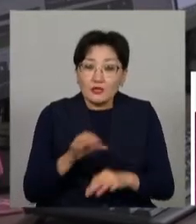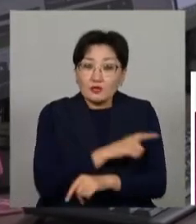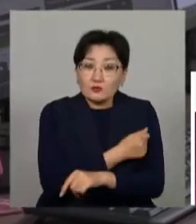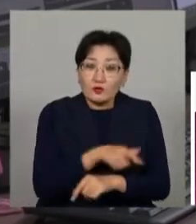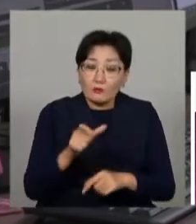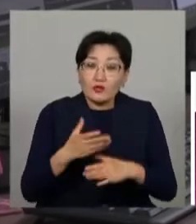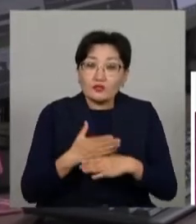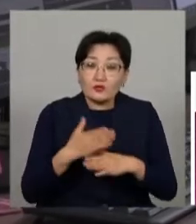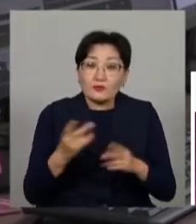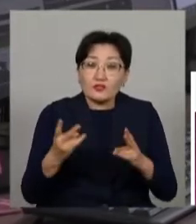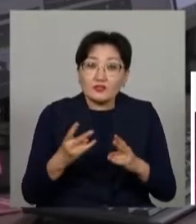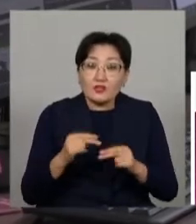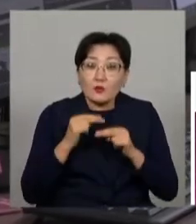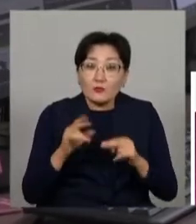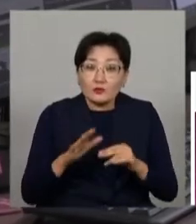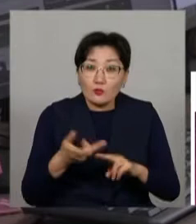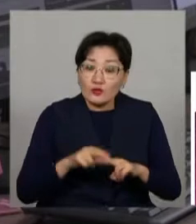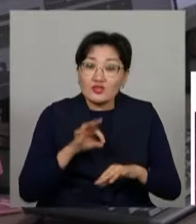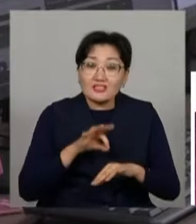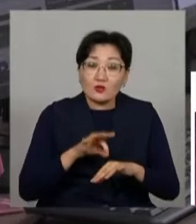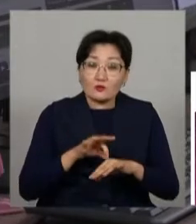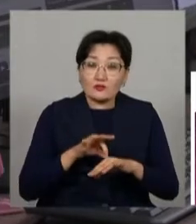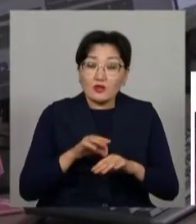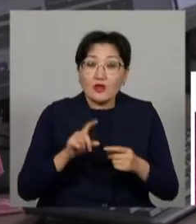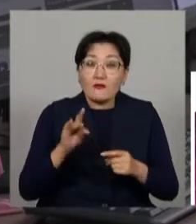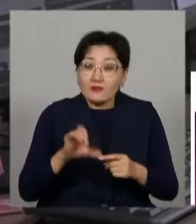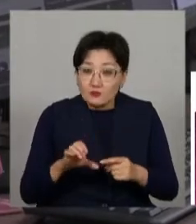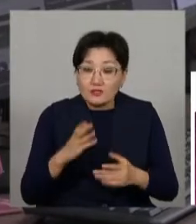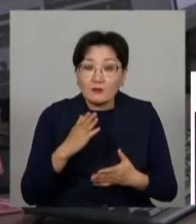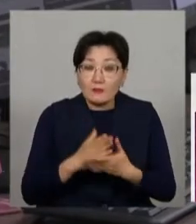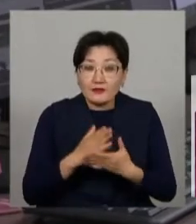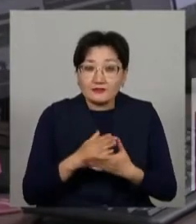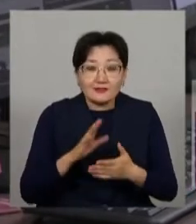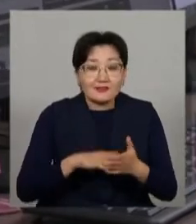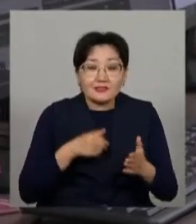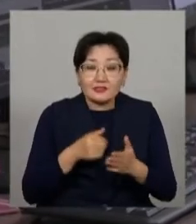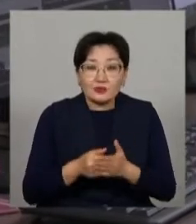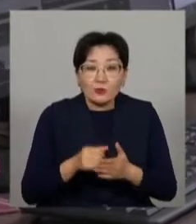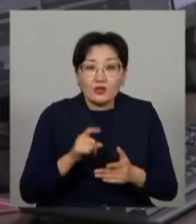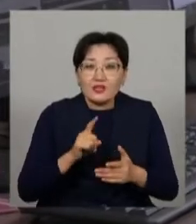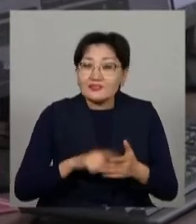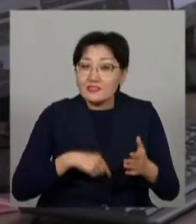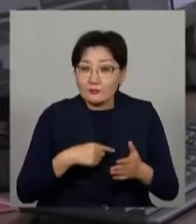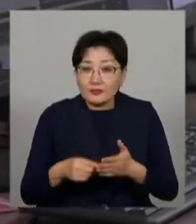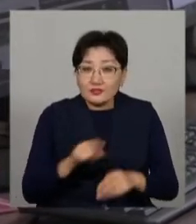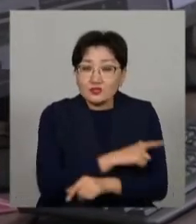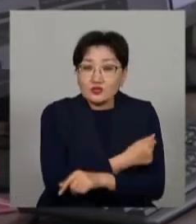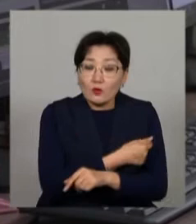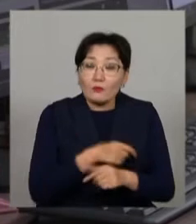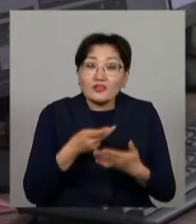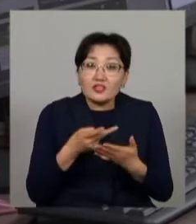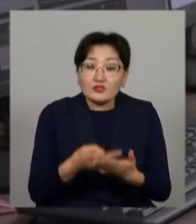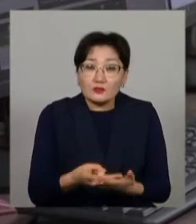дәрігерлердің көмегіне қажеттеніп келмегенше, бұл аурудың, яғни бұл вирустың бар екеніне әлі де сенбейді өкінішке орай. Ауруханаға